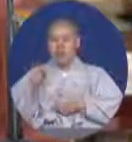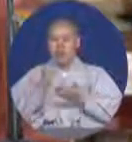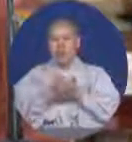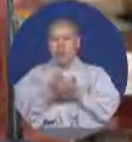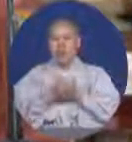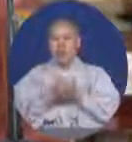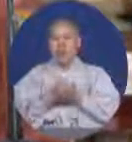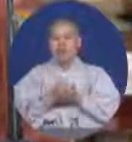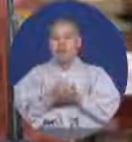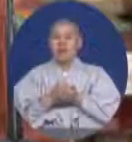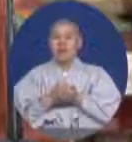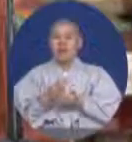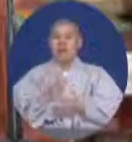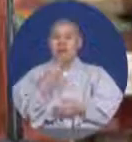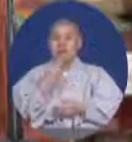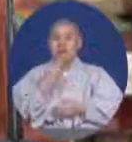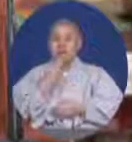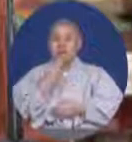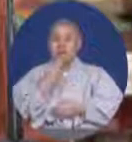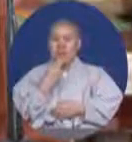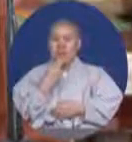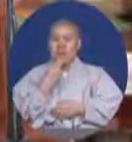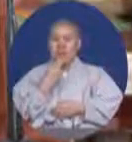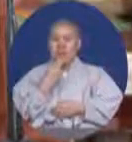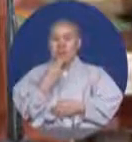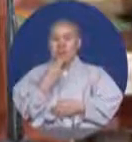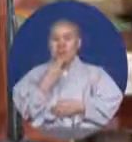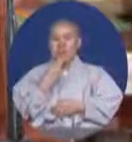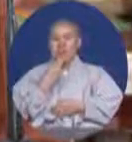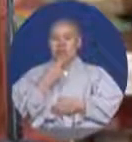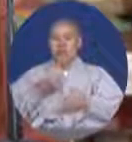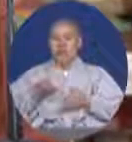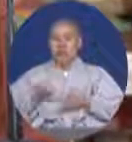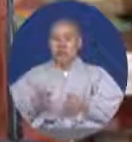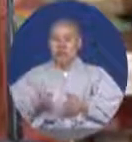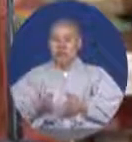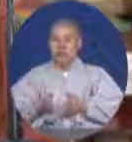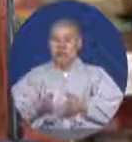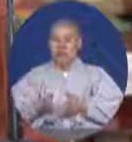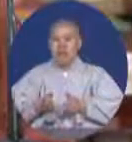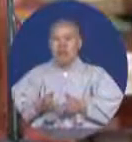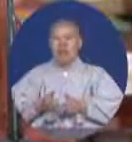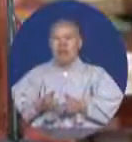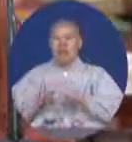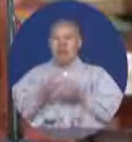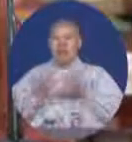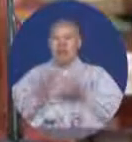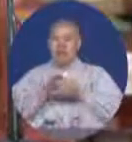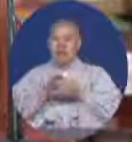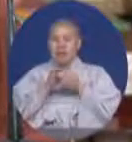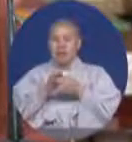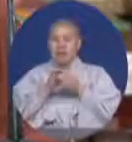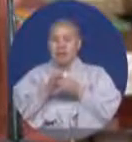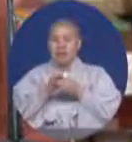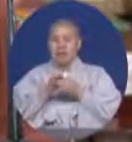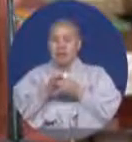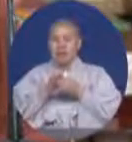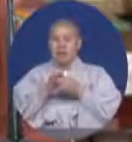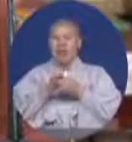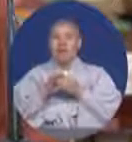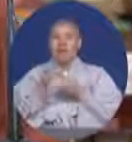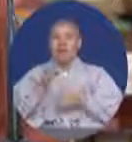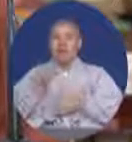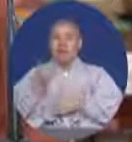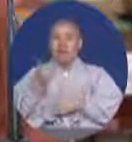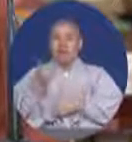없을 무자 날생자. 연기는 무생이라는 소리요. 연기는 기자는 날생자니까 연생이라는